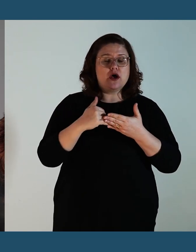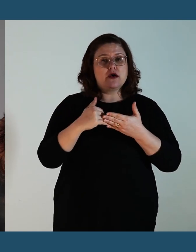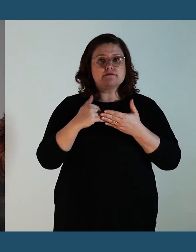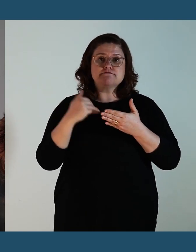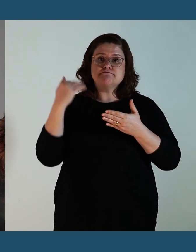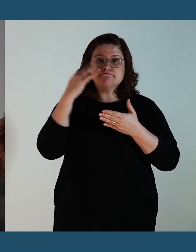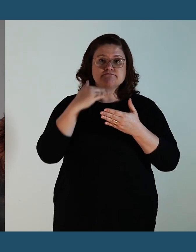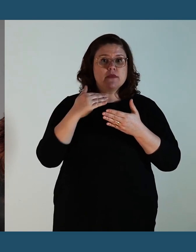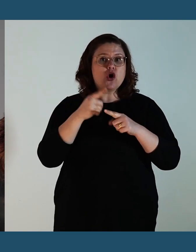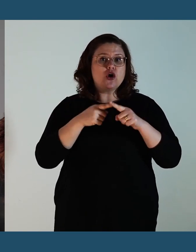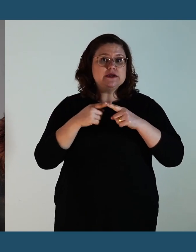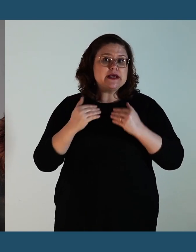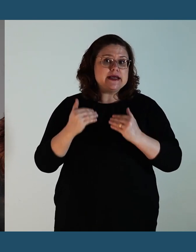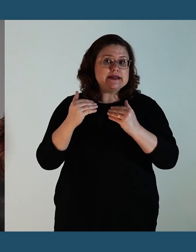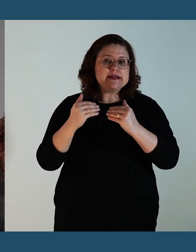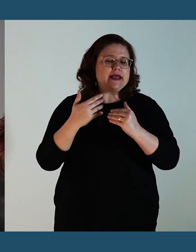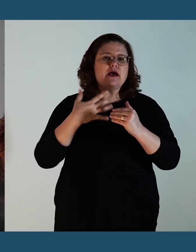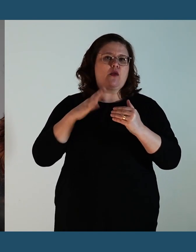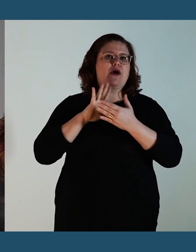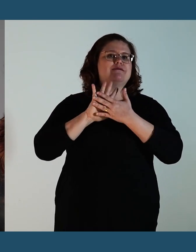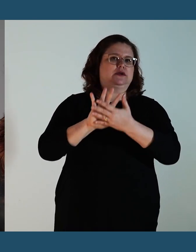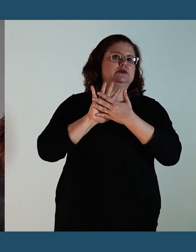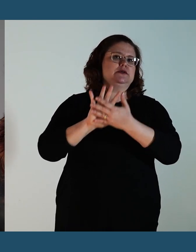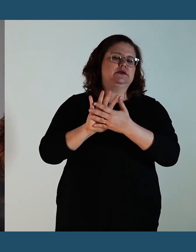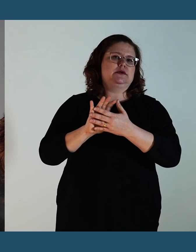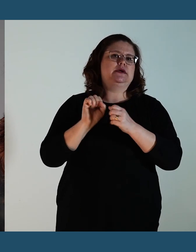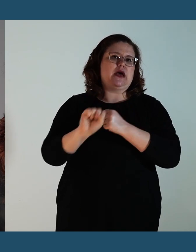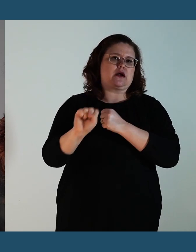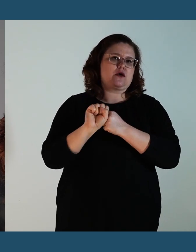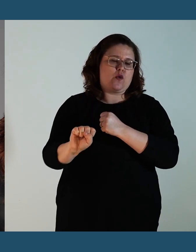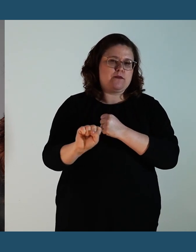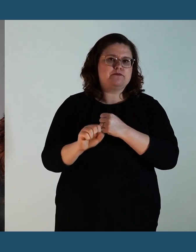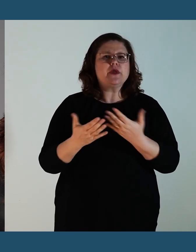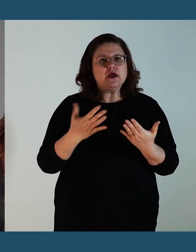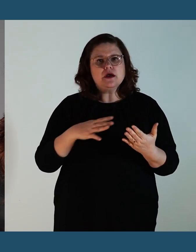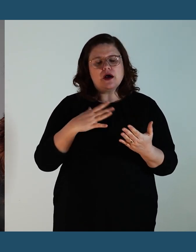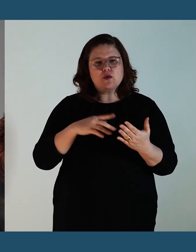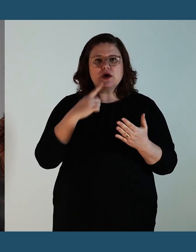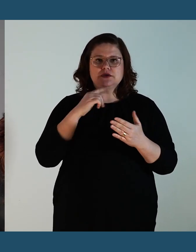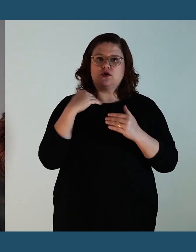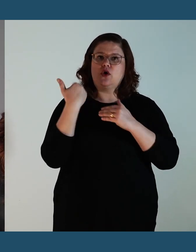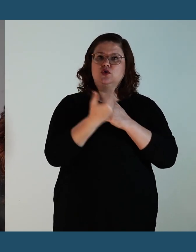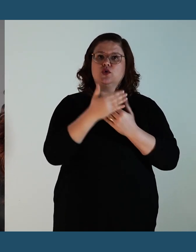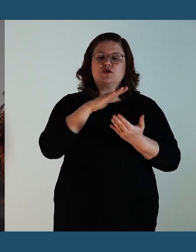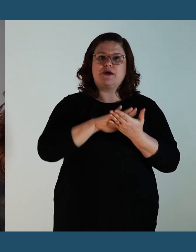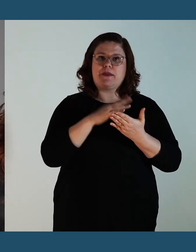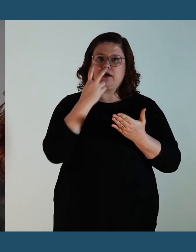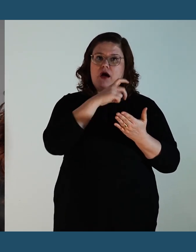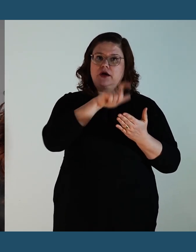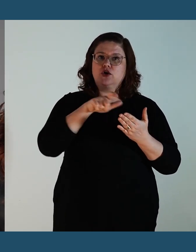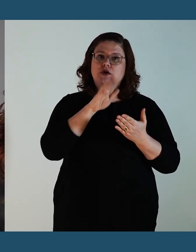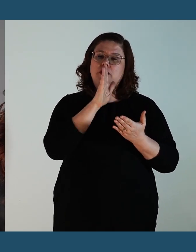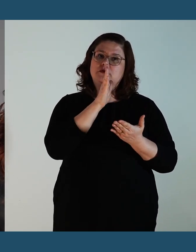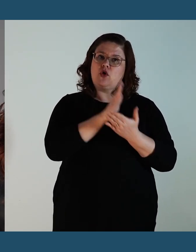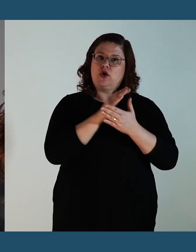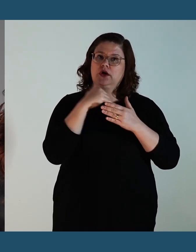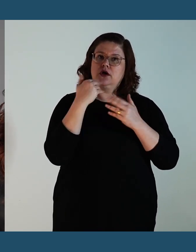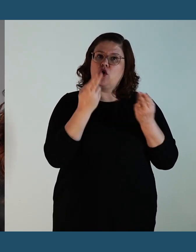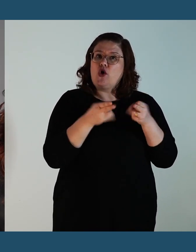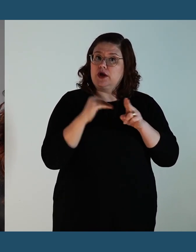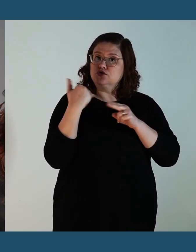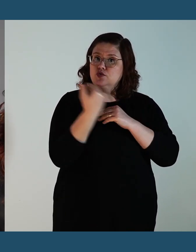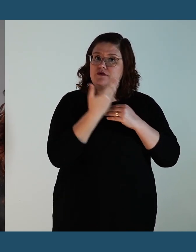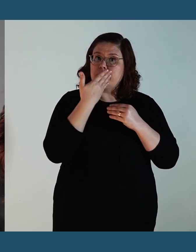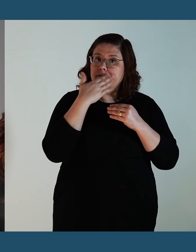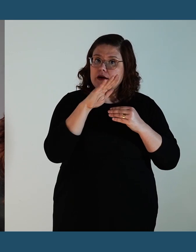niin kuin edistysaskeleita jarruttaa. Niin sen takia mä haluan nyt tässä mainita, että mun mielestä turvapaikanhakijoiden oikeusturvan parantaminen oli